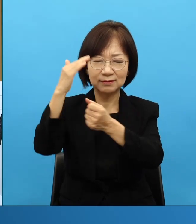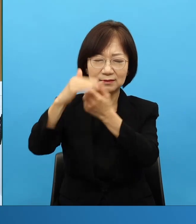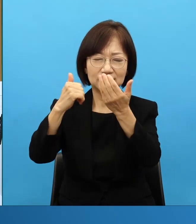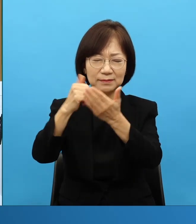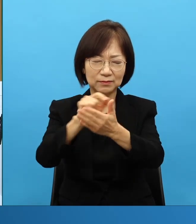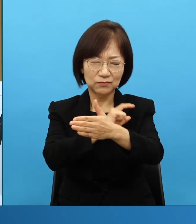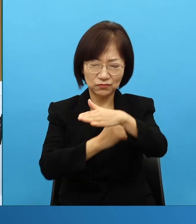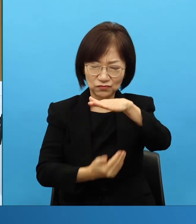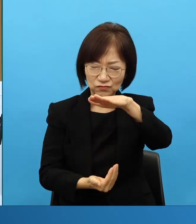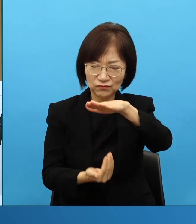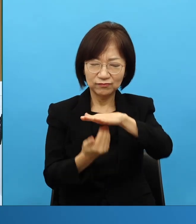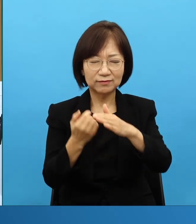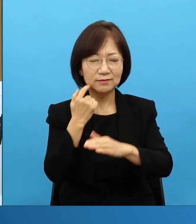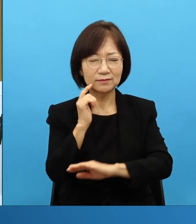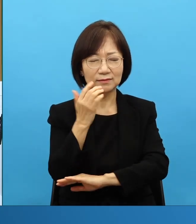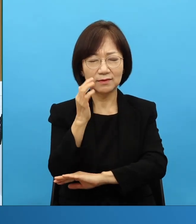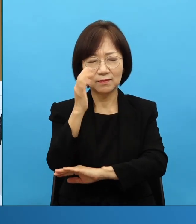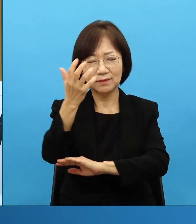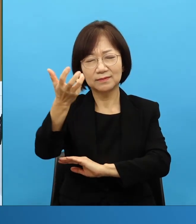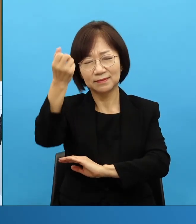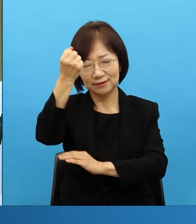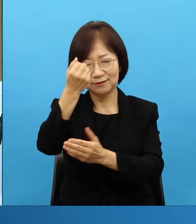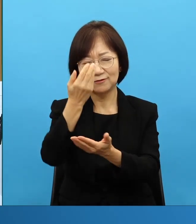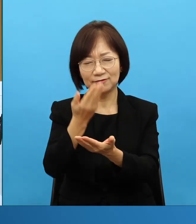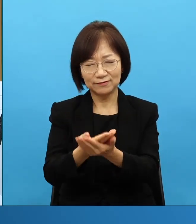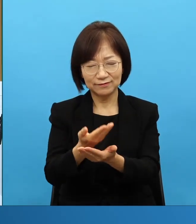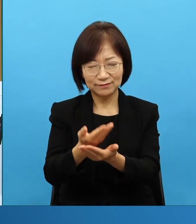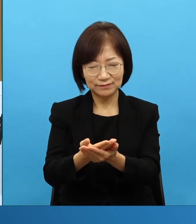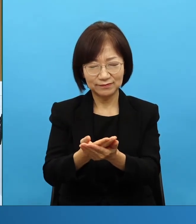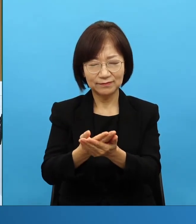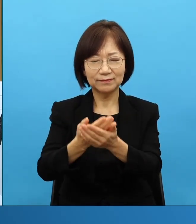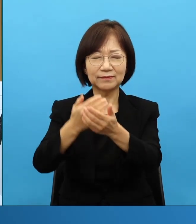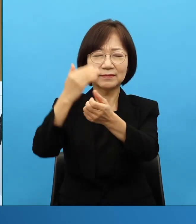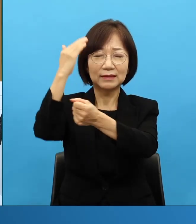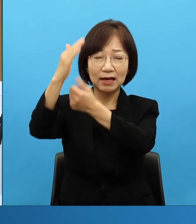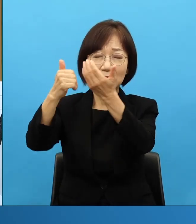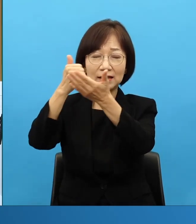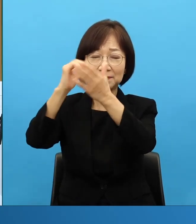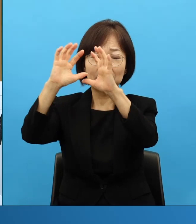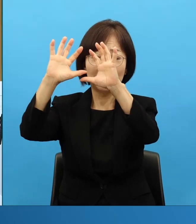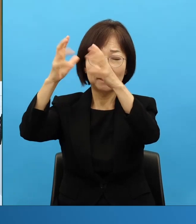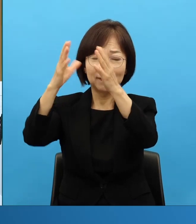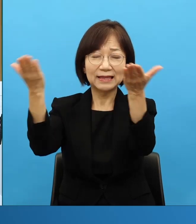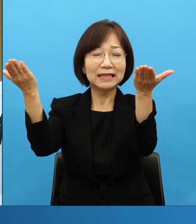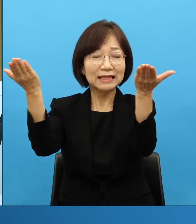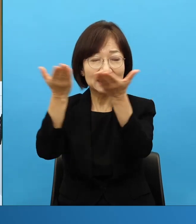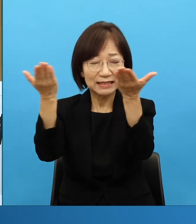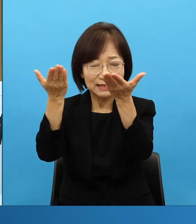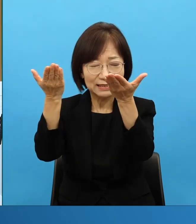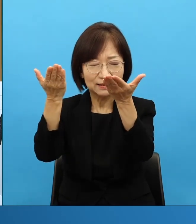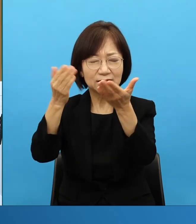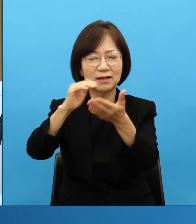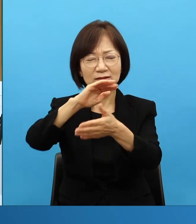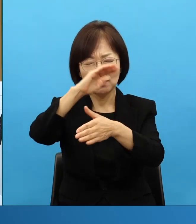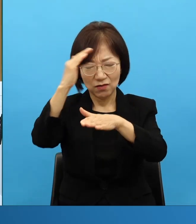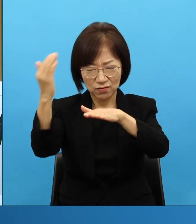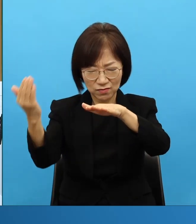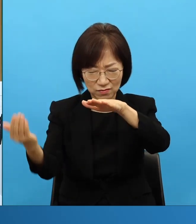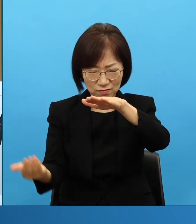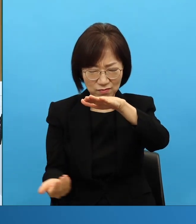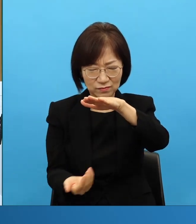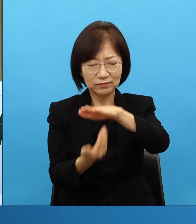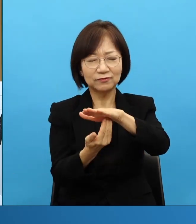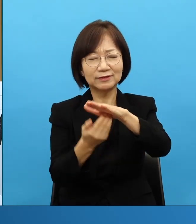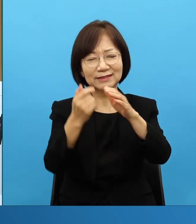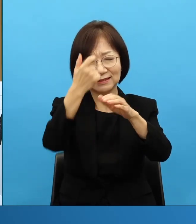받으시며 Through the worship, may you receive the greatest glory, 하나님의 나라의 일이 성취되는 예배가 되게 하옵소서. and may it be a worship where the things